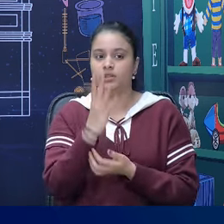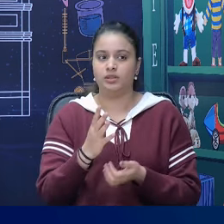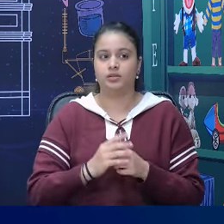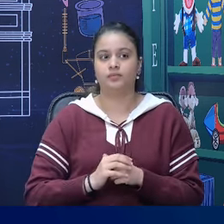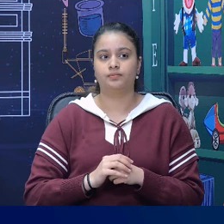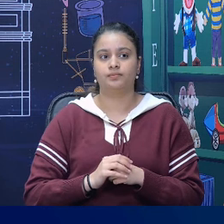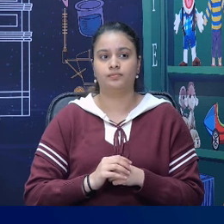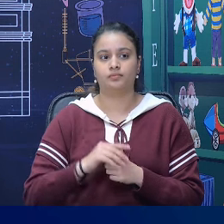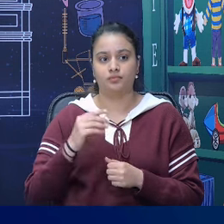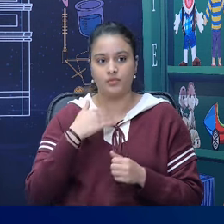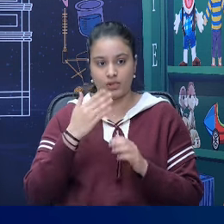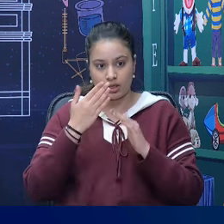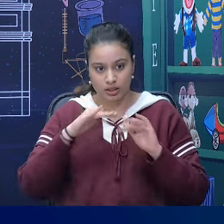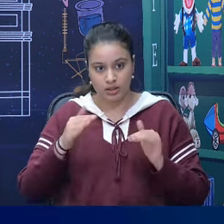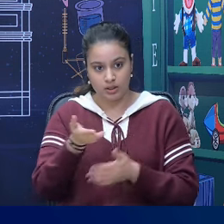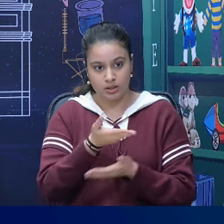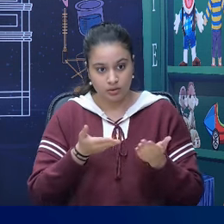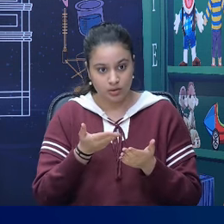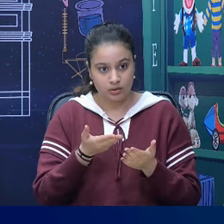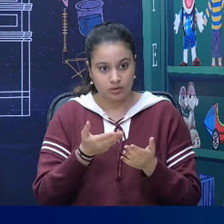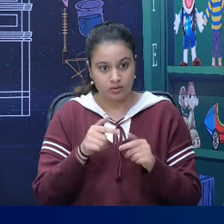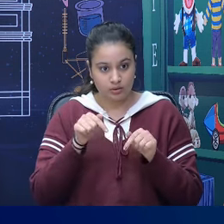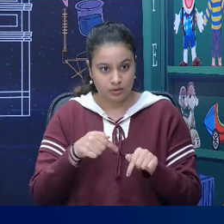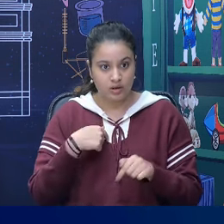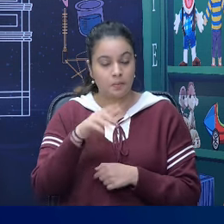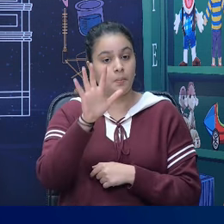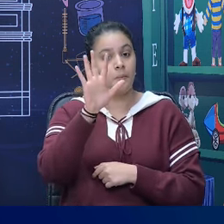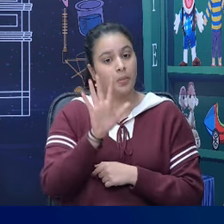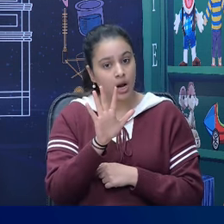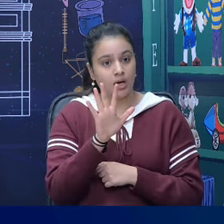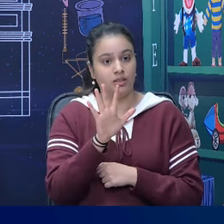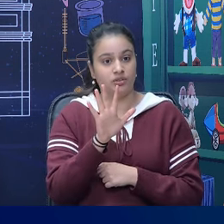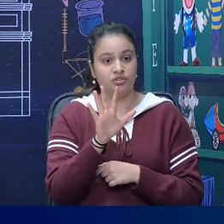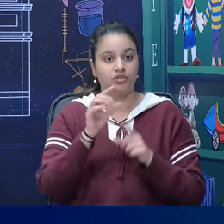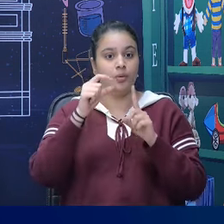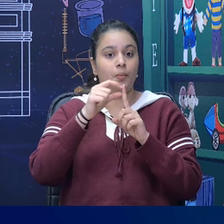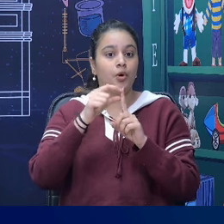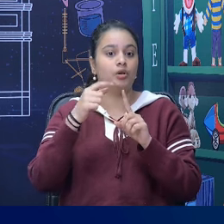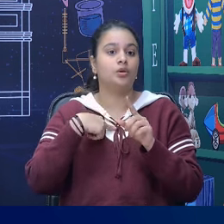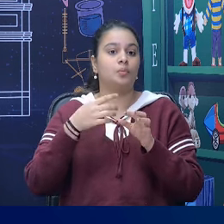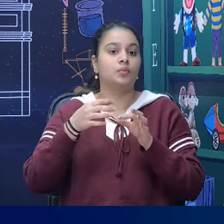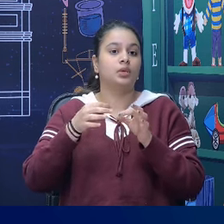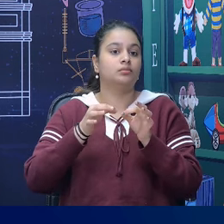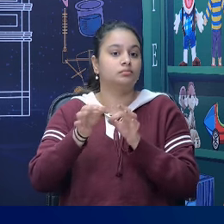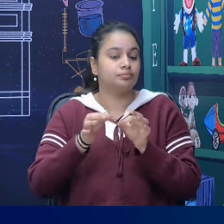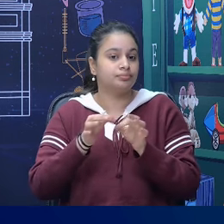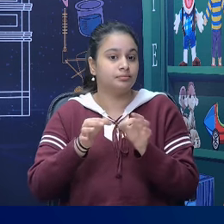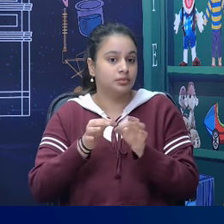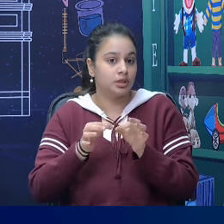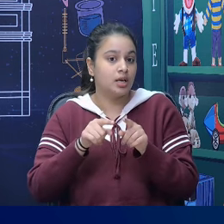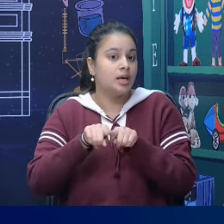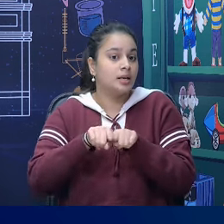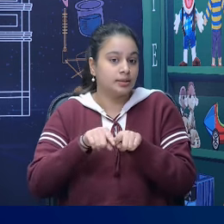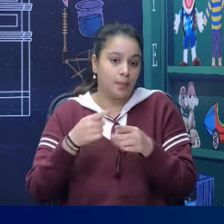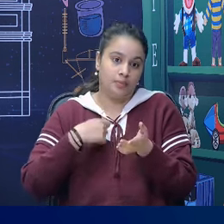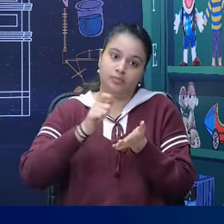को यहां पर मैं बता देती हूं कि उनको फाइव पॉलिनो के एग्जांपल्स लिखने हैं जी उसमें जो आज की हमने चर्चा